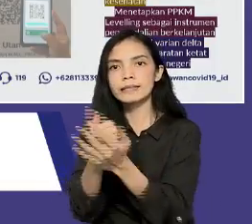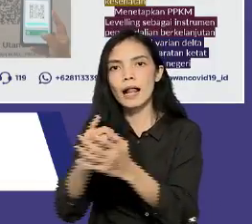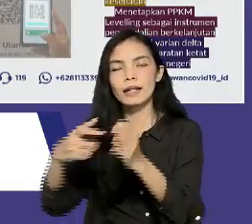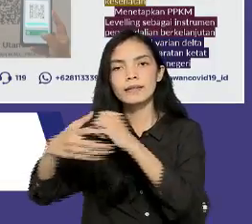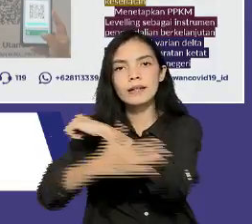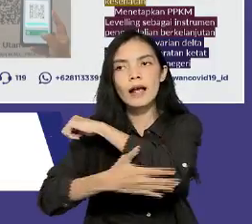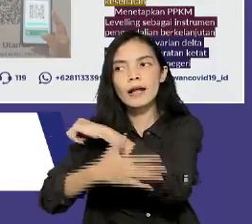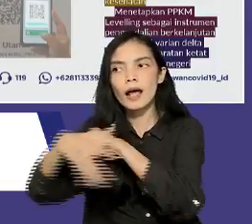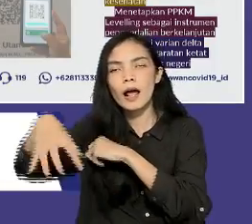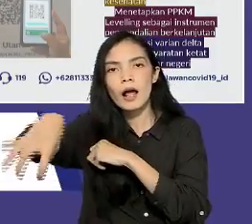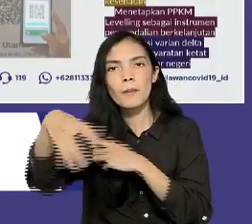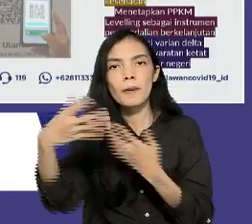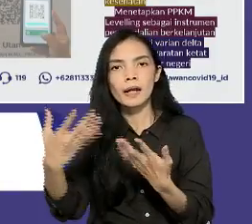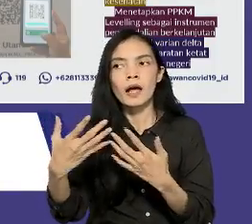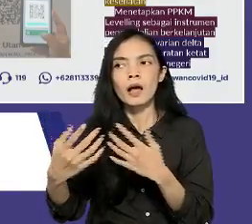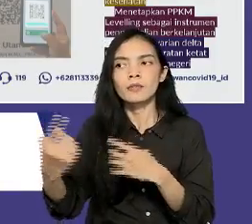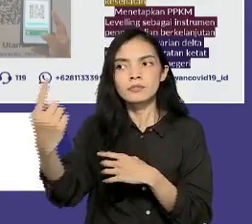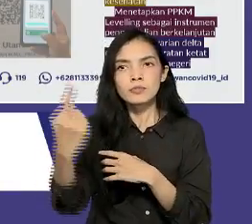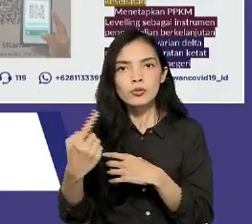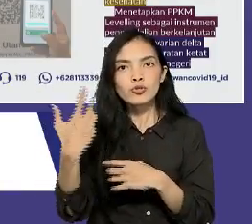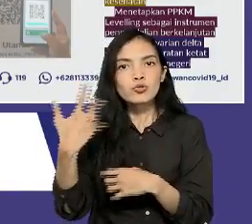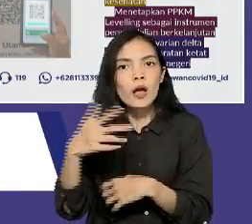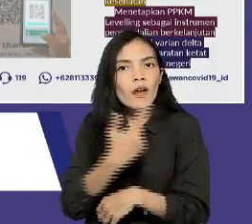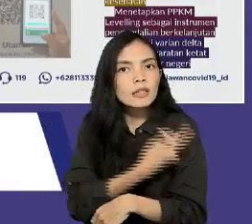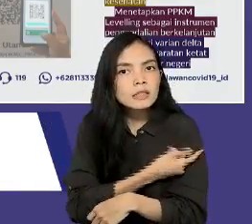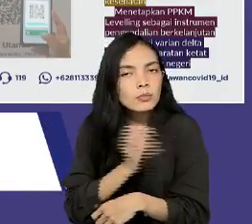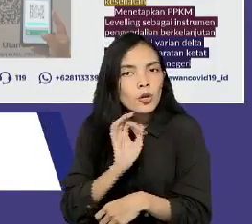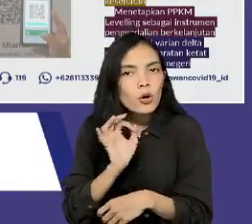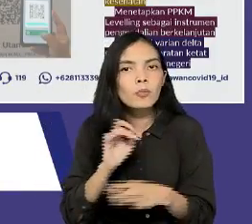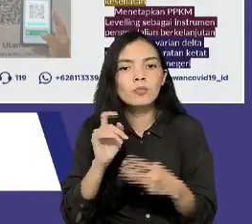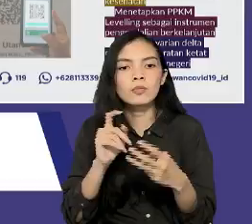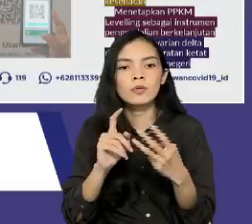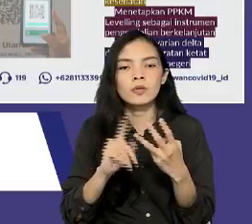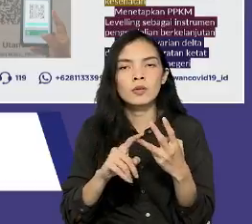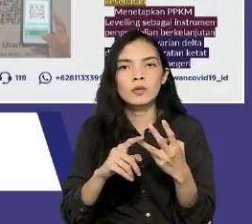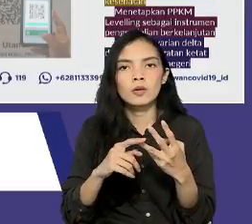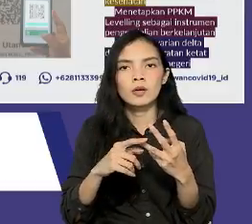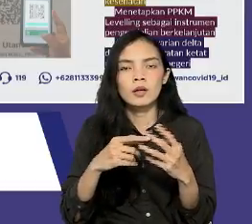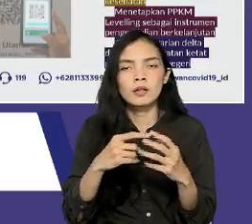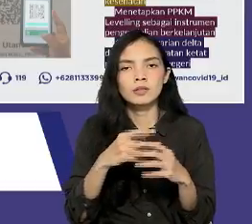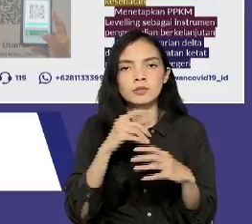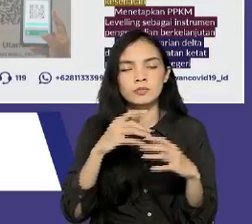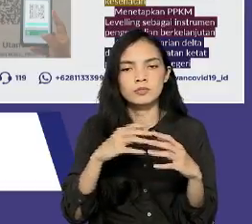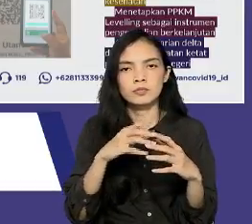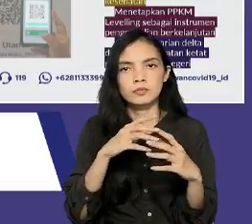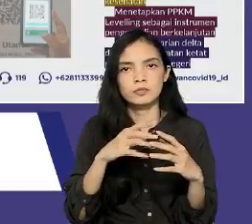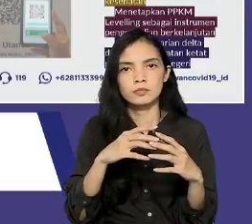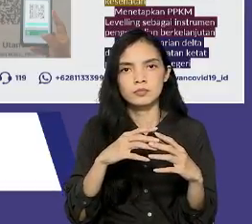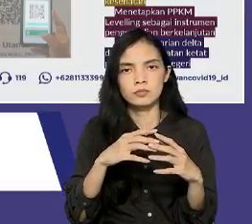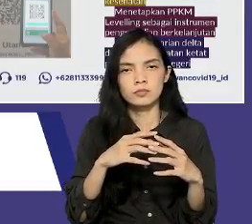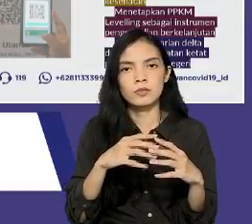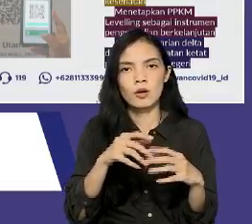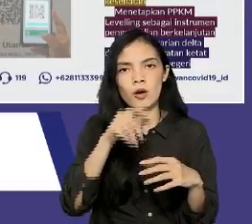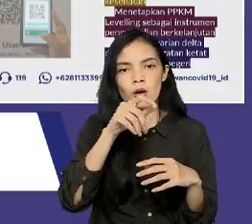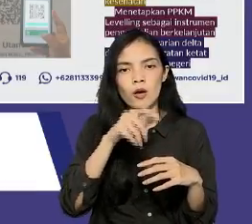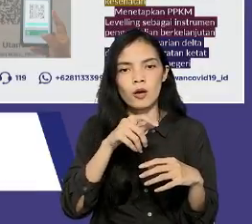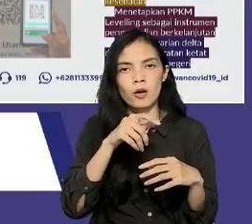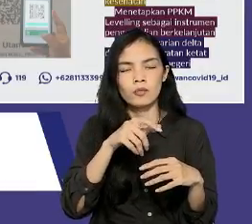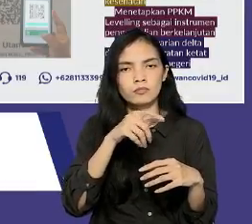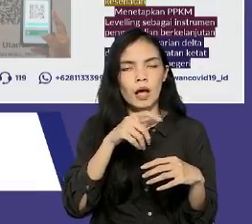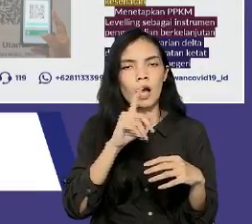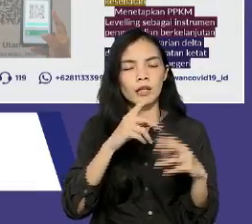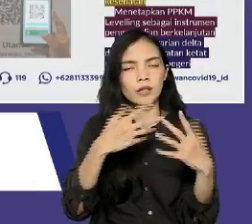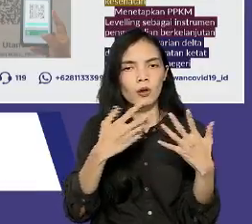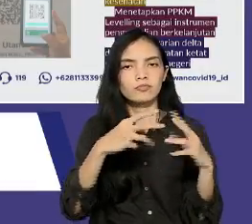vaksinasi, dan peningkatan kapasitas whole genome sequencing yang saat ini sudah memiliki kemampuan melacak kode